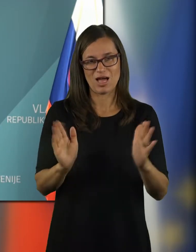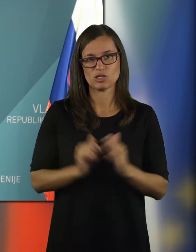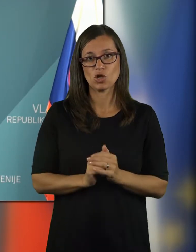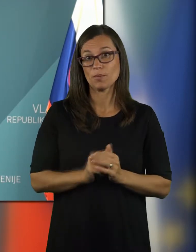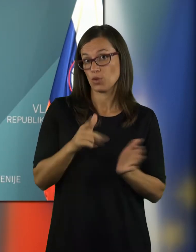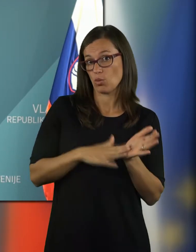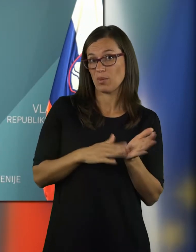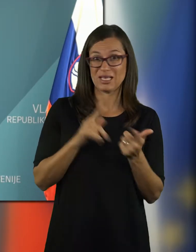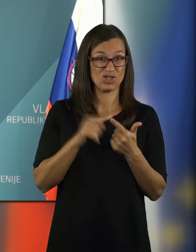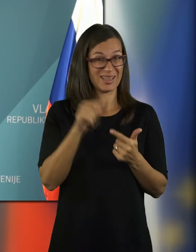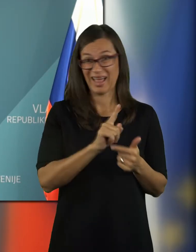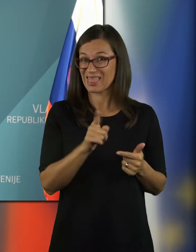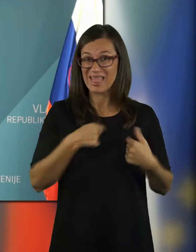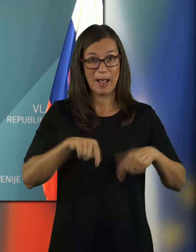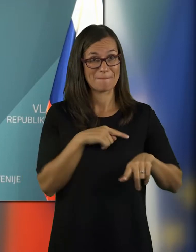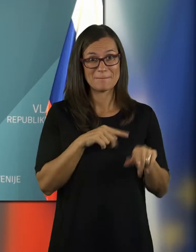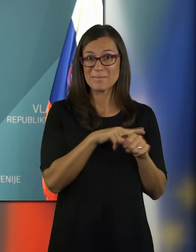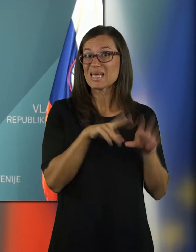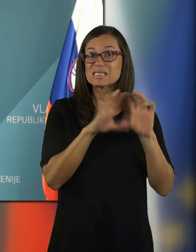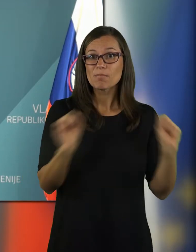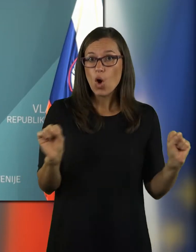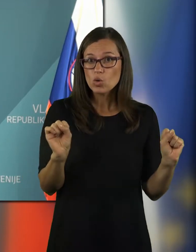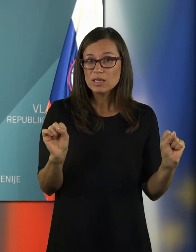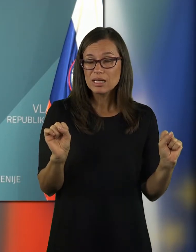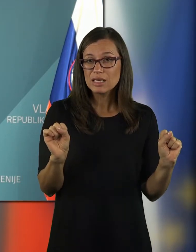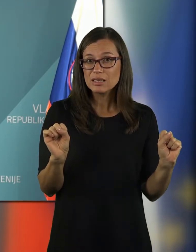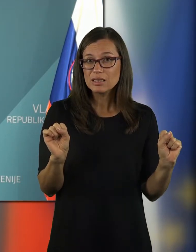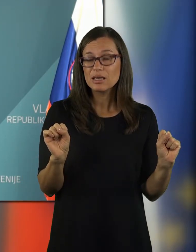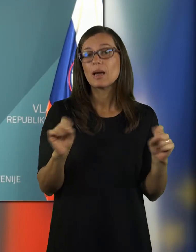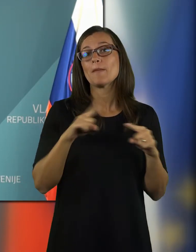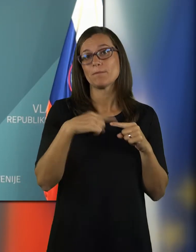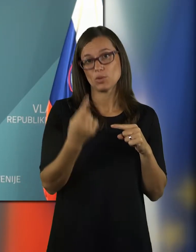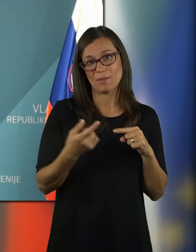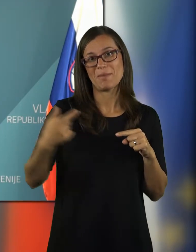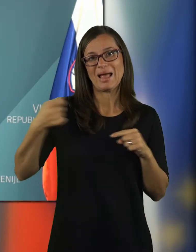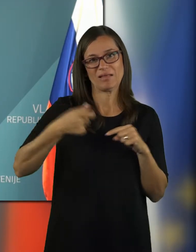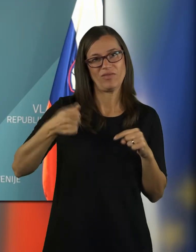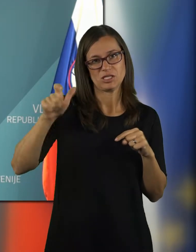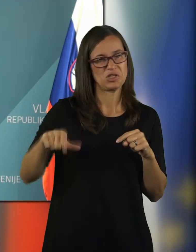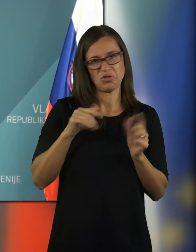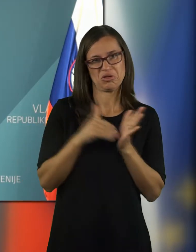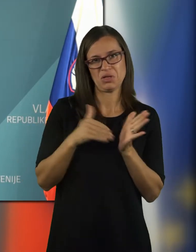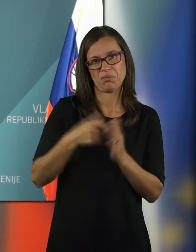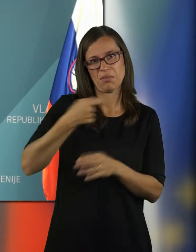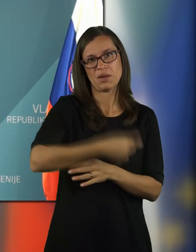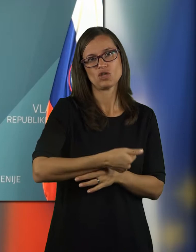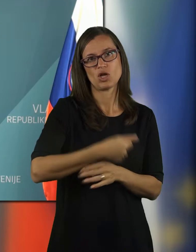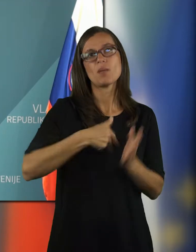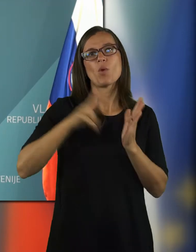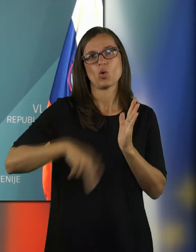realiziran. Skratka, če tega ne bi izpolnili, pa investitor ne rabi plačati